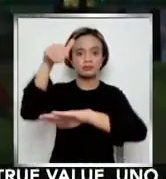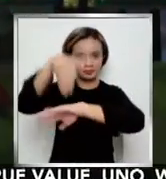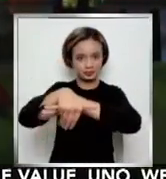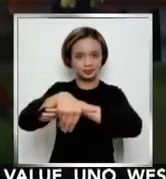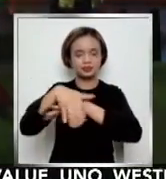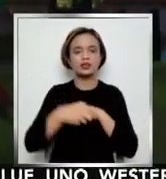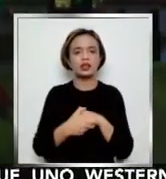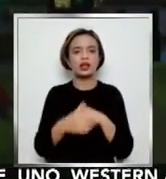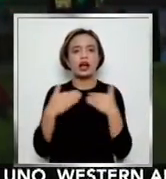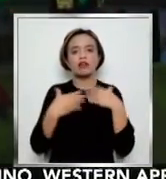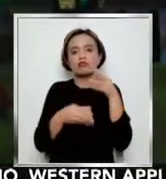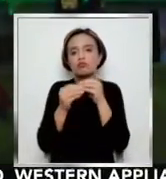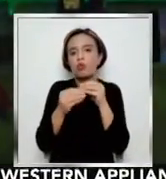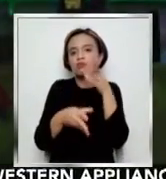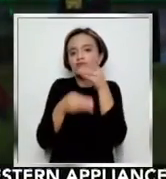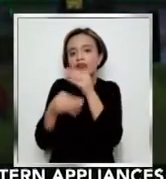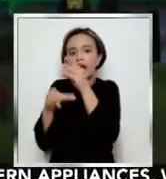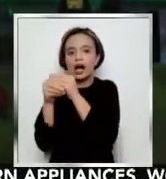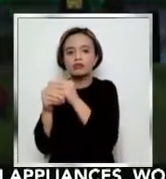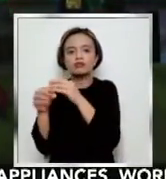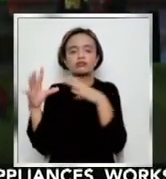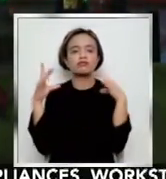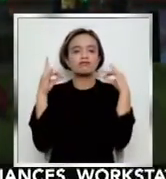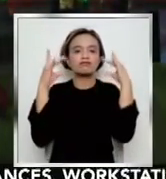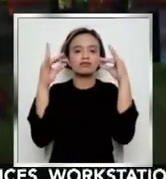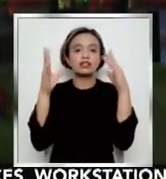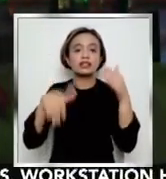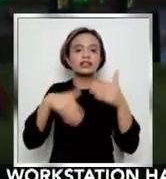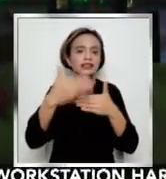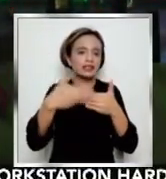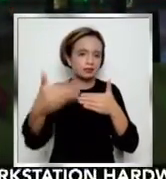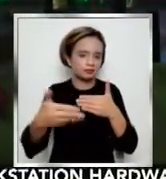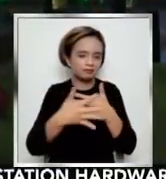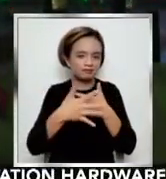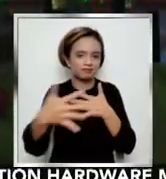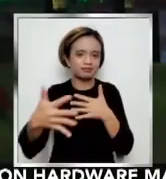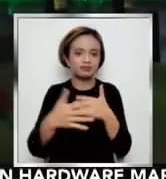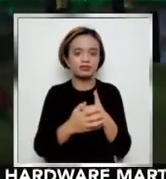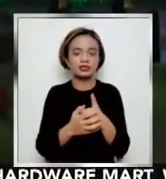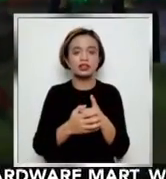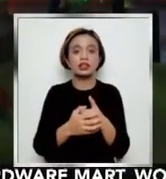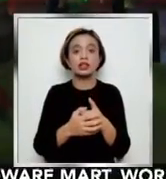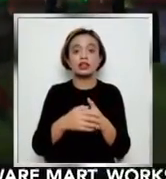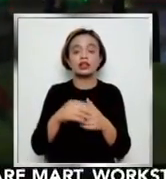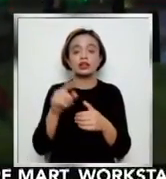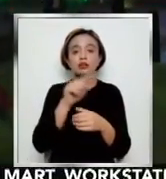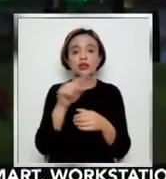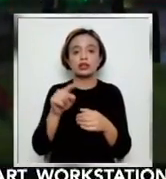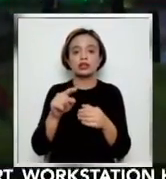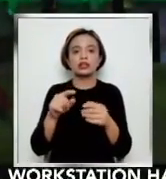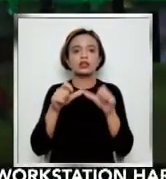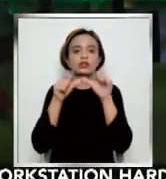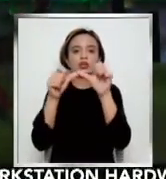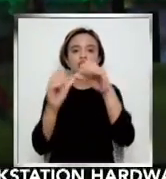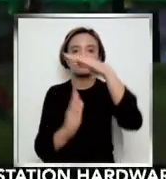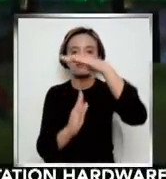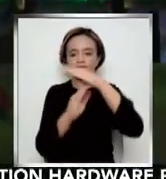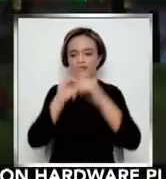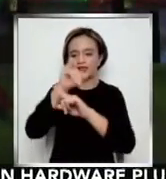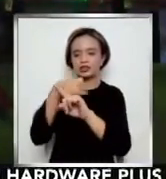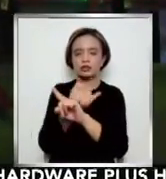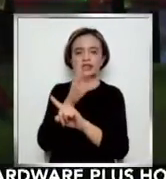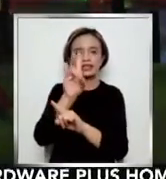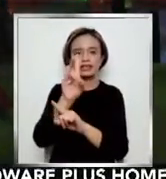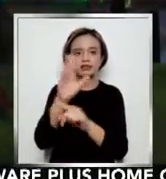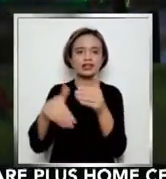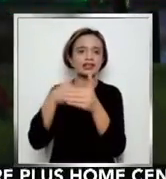yung ilang features ng light show sa mga susunod na araw. Tandaan po, tatagal ang light show hanggang January 7 sa susunod na taon. Para